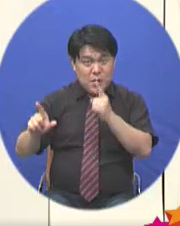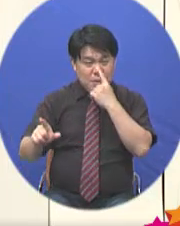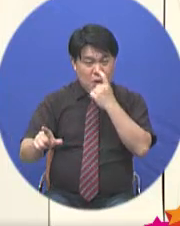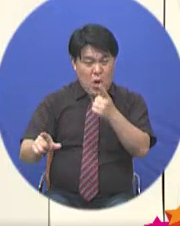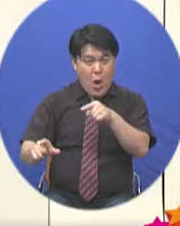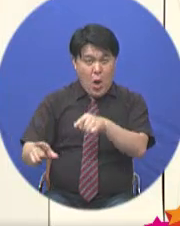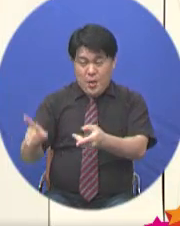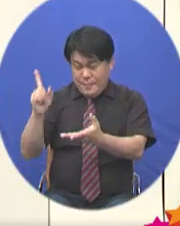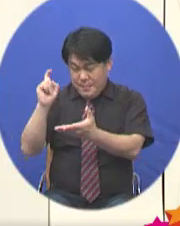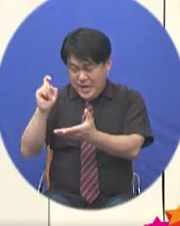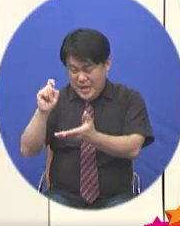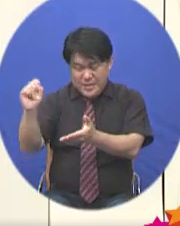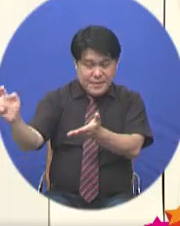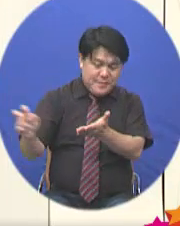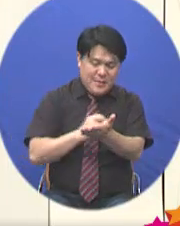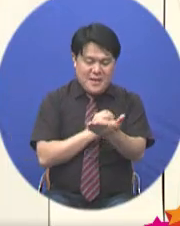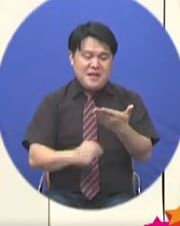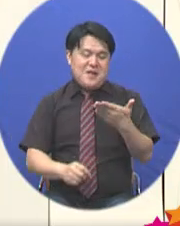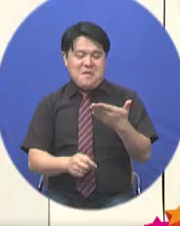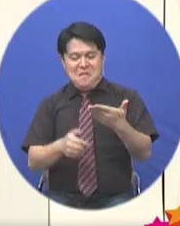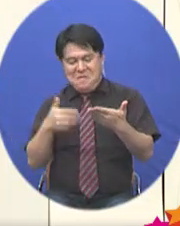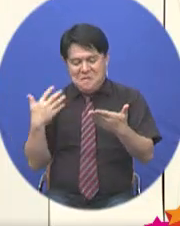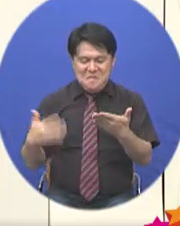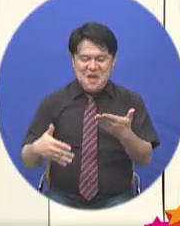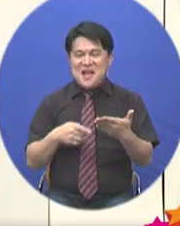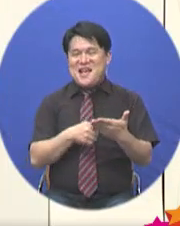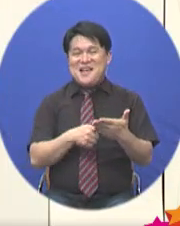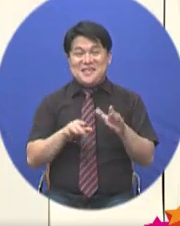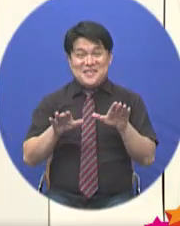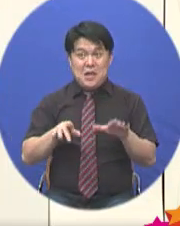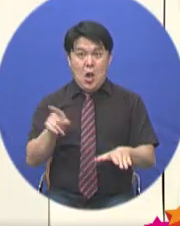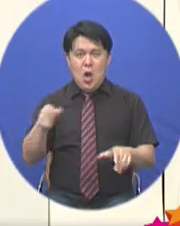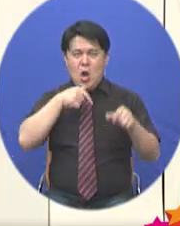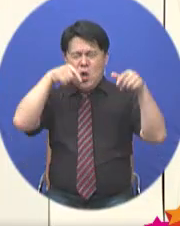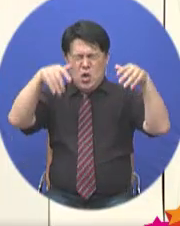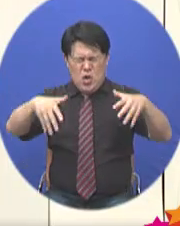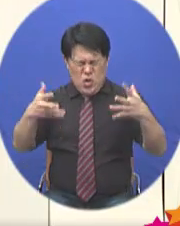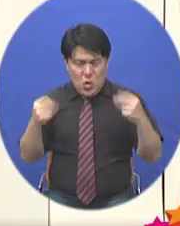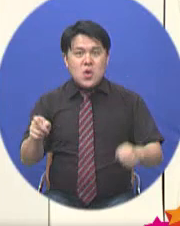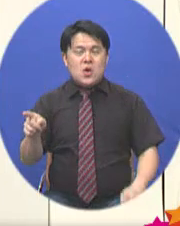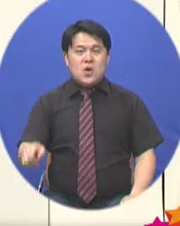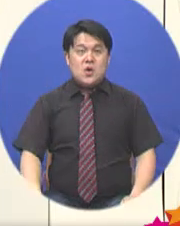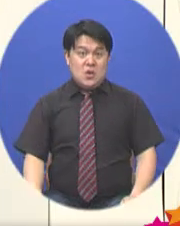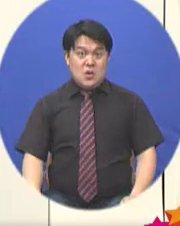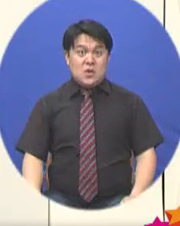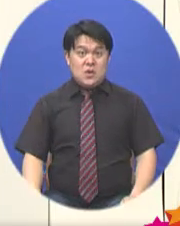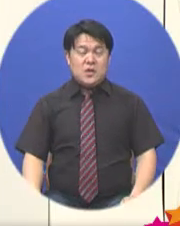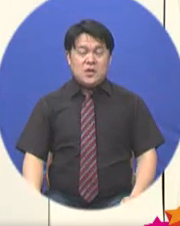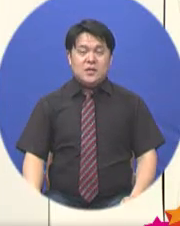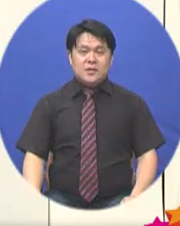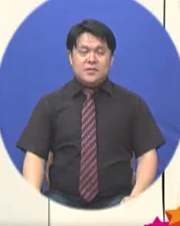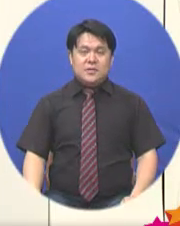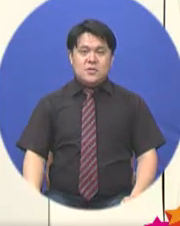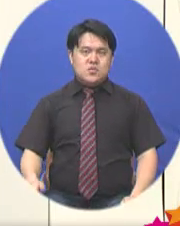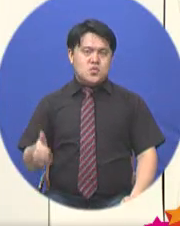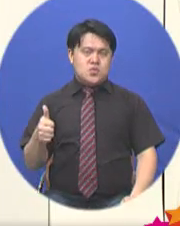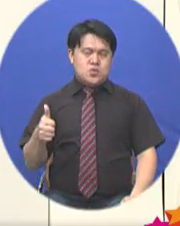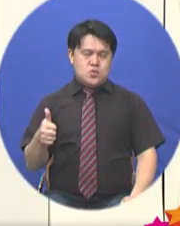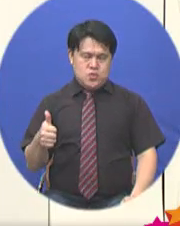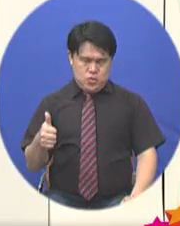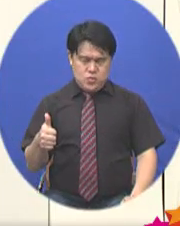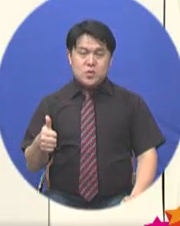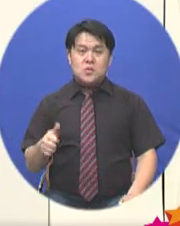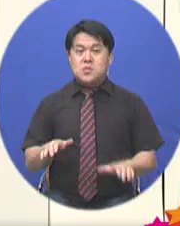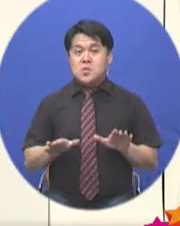운악산의 풍경을 보내왔어요. 야, 감자탕 언제 먹으러 가나요? 지금도 엄청 많이 오고 있다 그래요, 가평에는. 대단합니다.